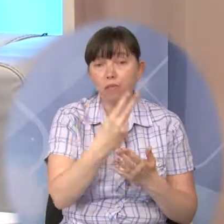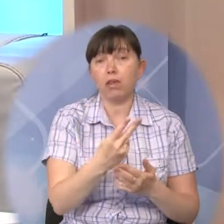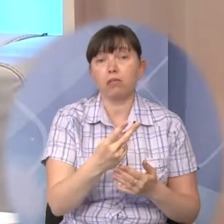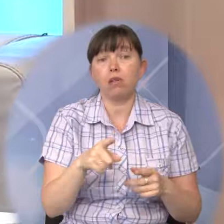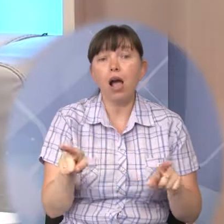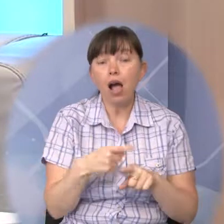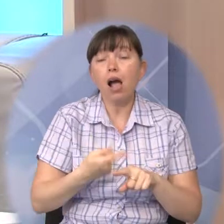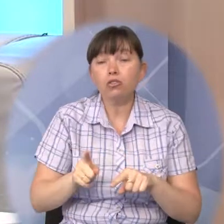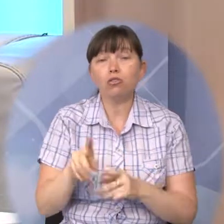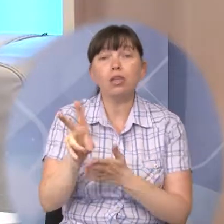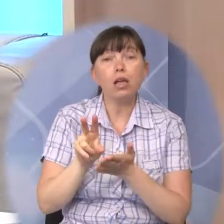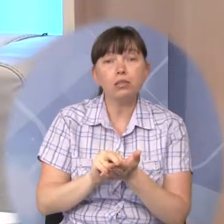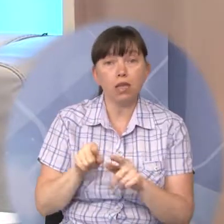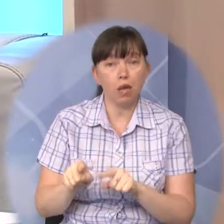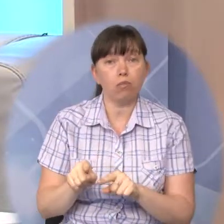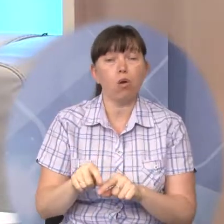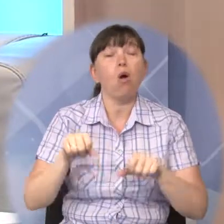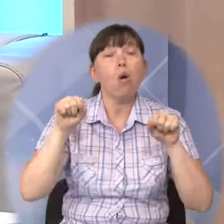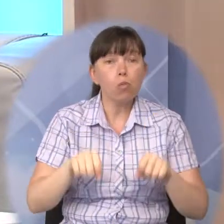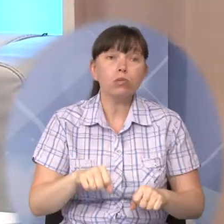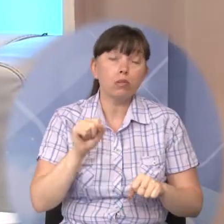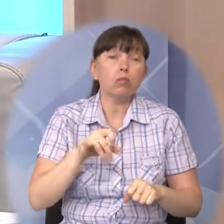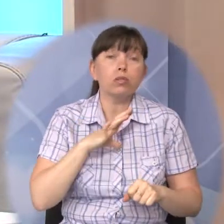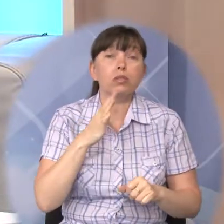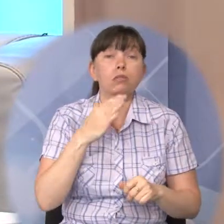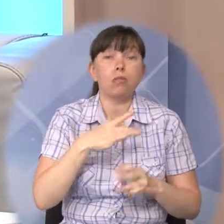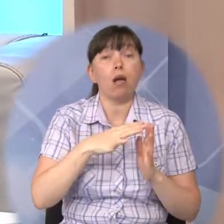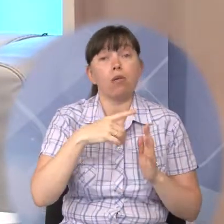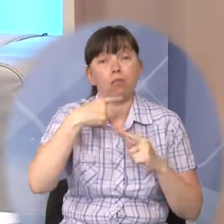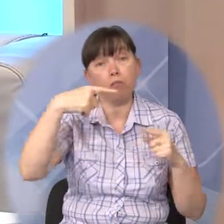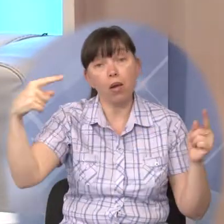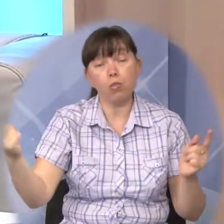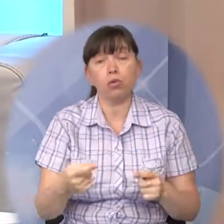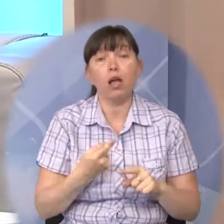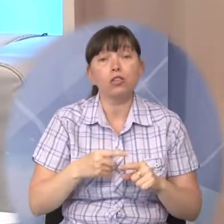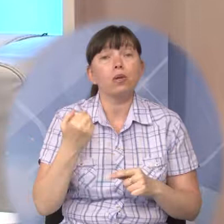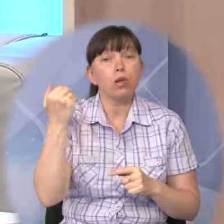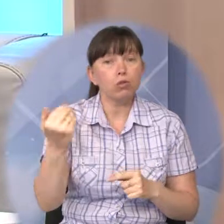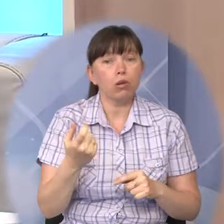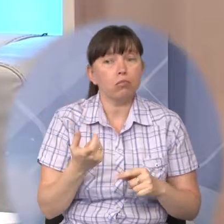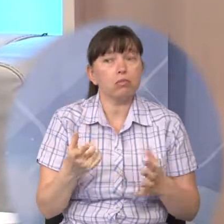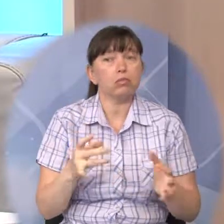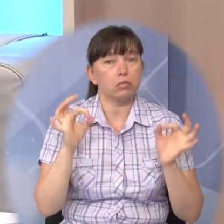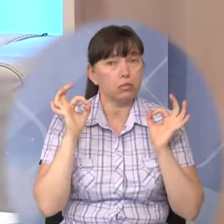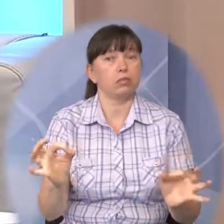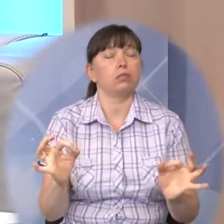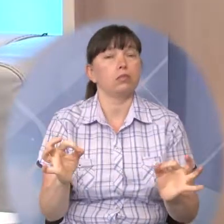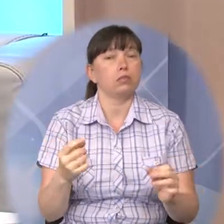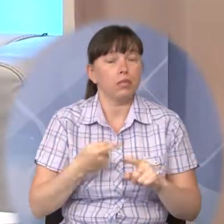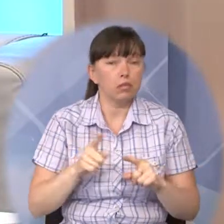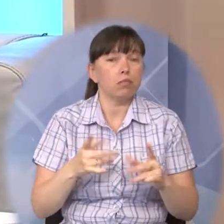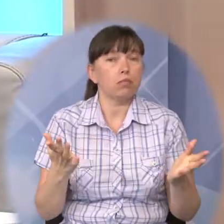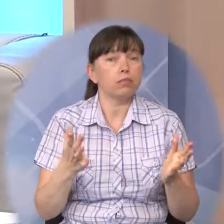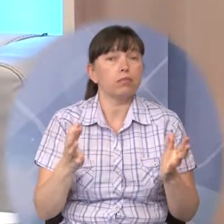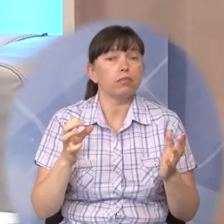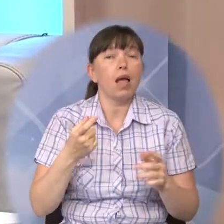asemenea exemplu, un asemenea model. Posibil sunt mai multe, dar acesta pentru ei este unul cel mai